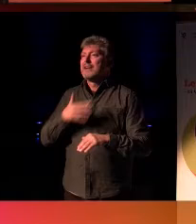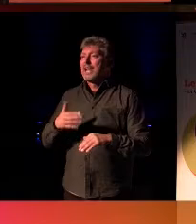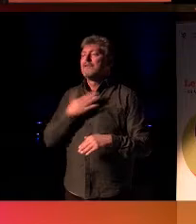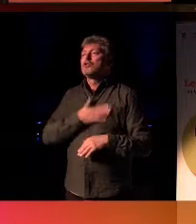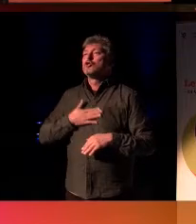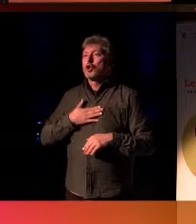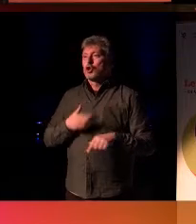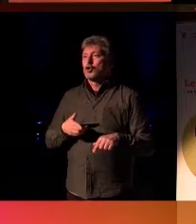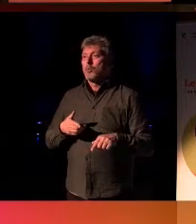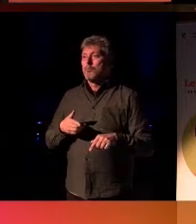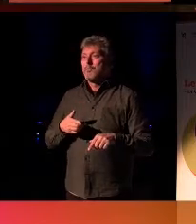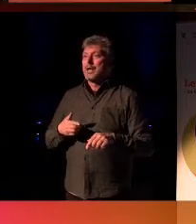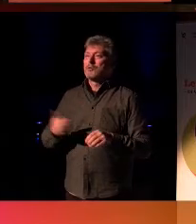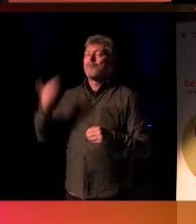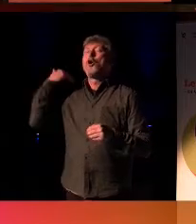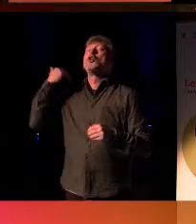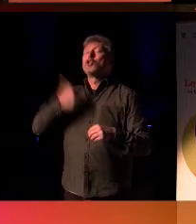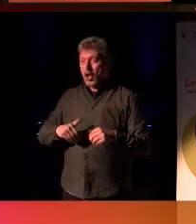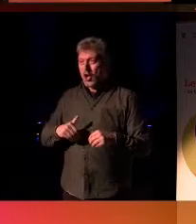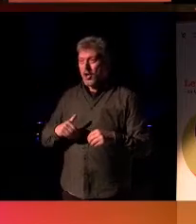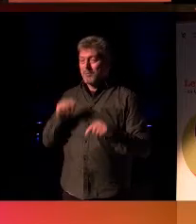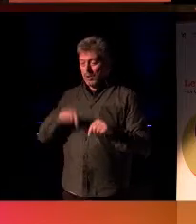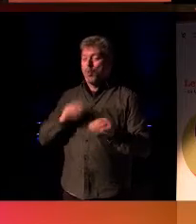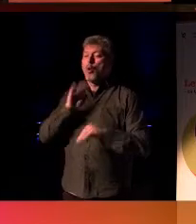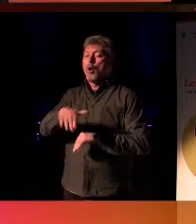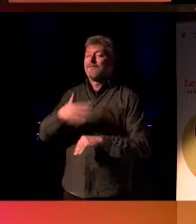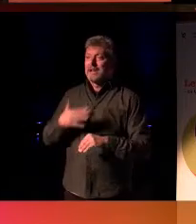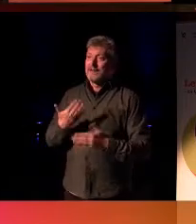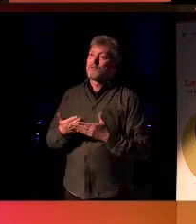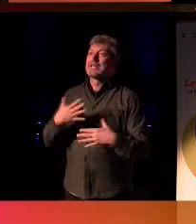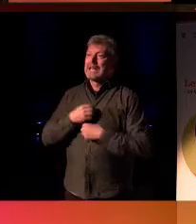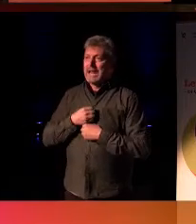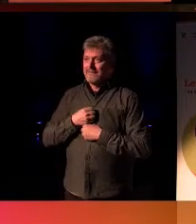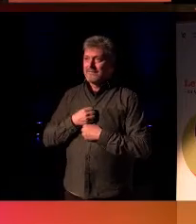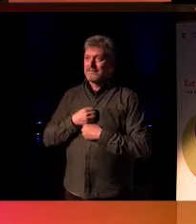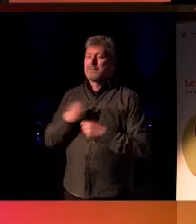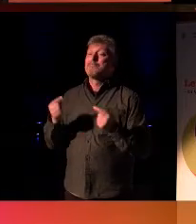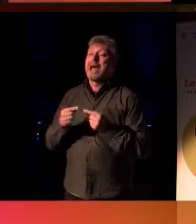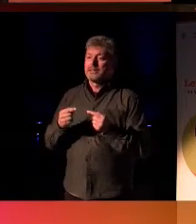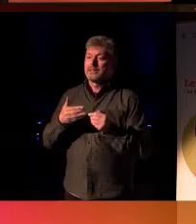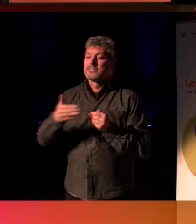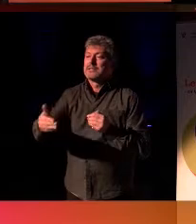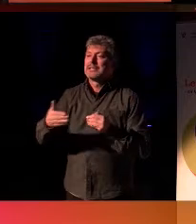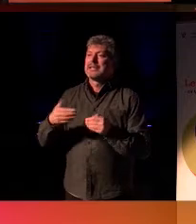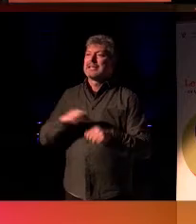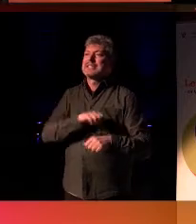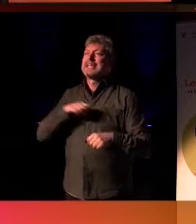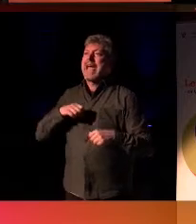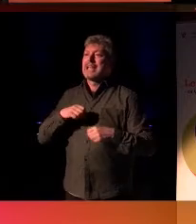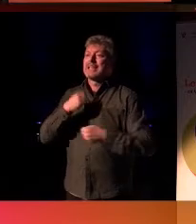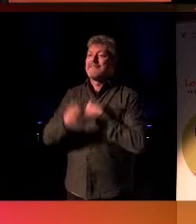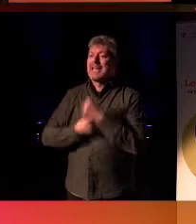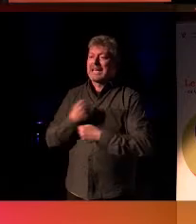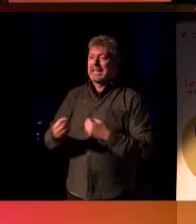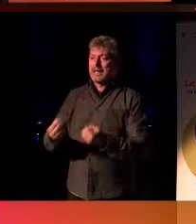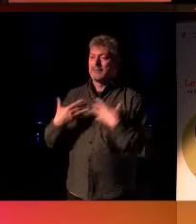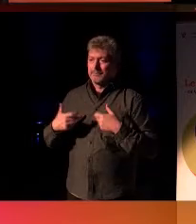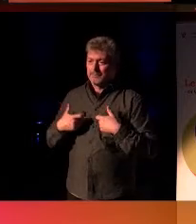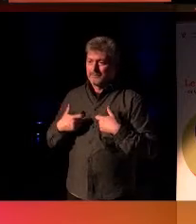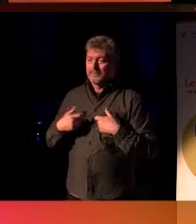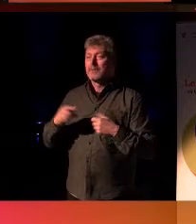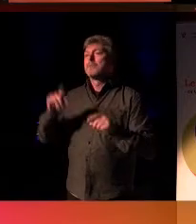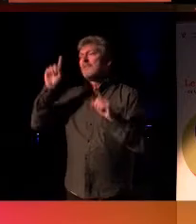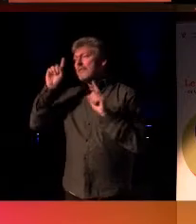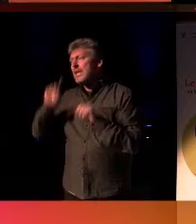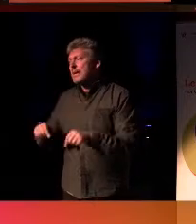og får senvirkninger, som for eksempel etter kreftsykdom. Vi kan tilby flere tjenester til